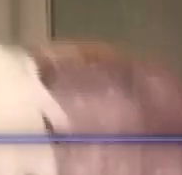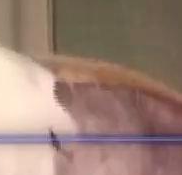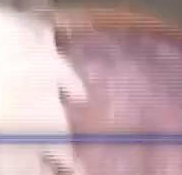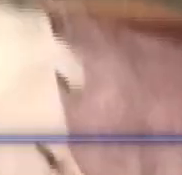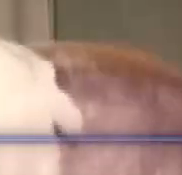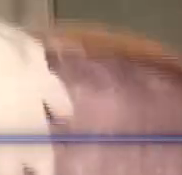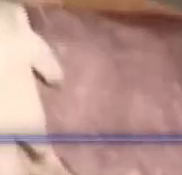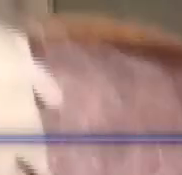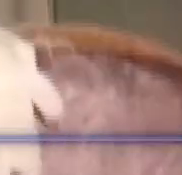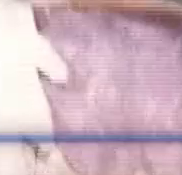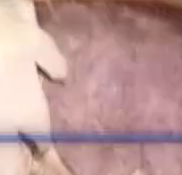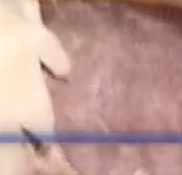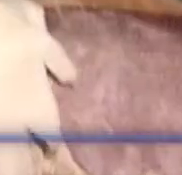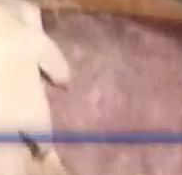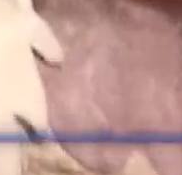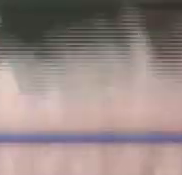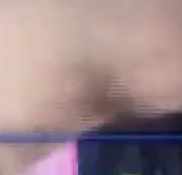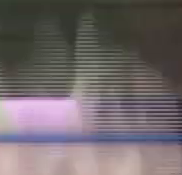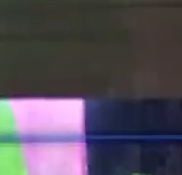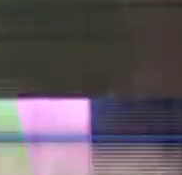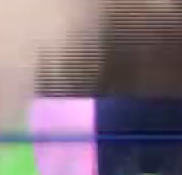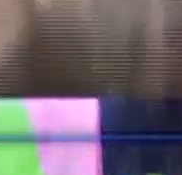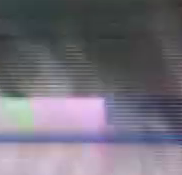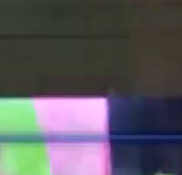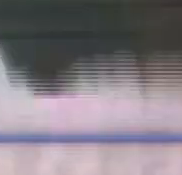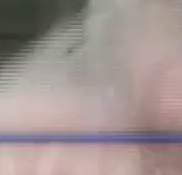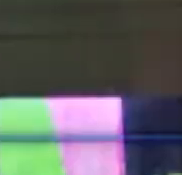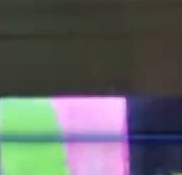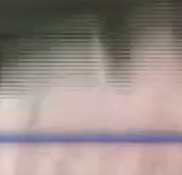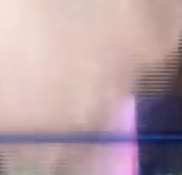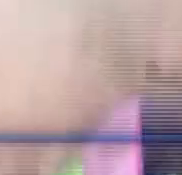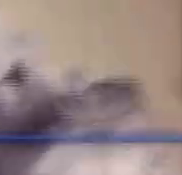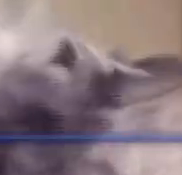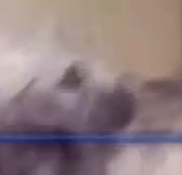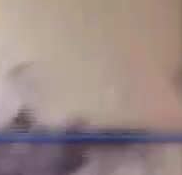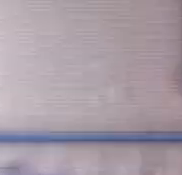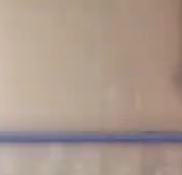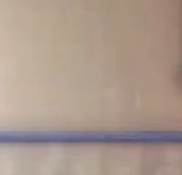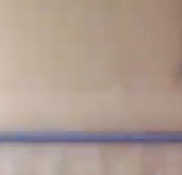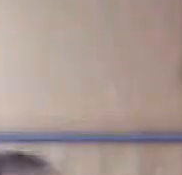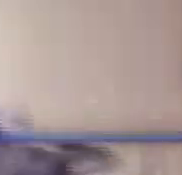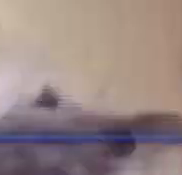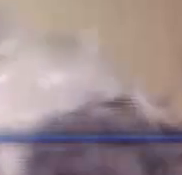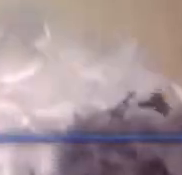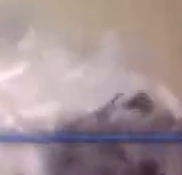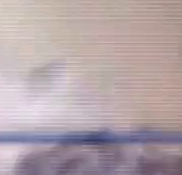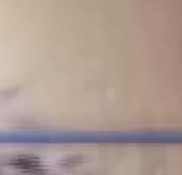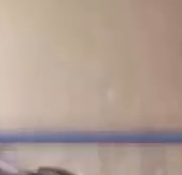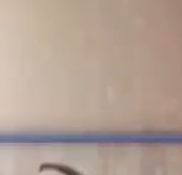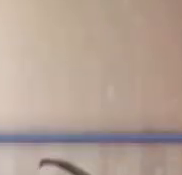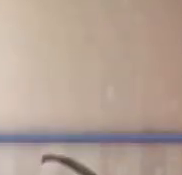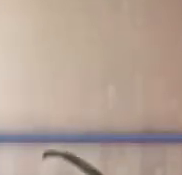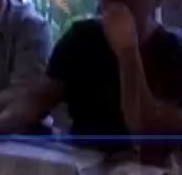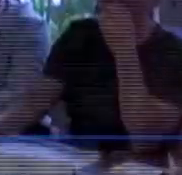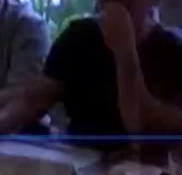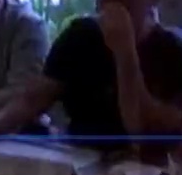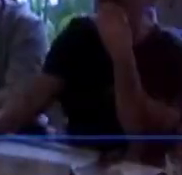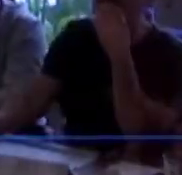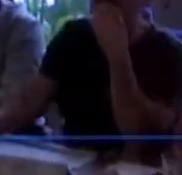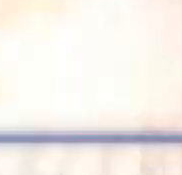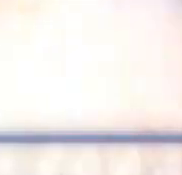At sa pabaong Pampa Goodnight, pakinggan ang contest ng pagalingan sa pagaya sa huni ng ibon sa Belgium.